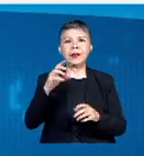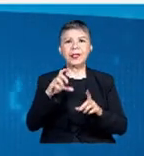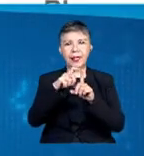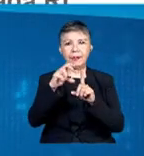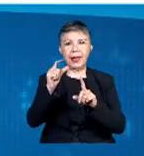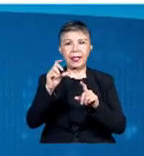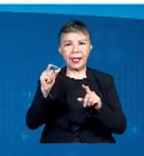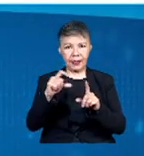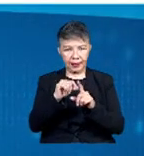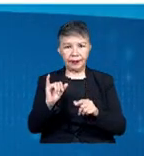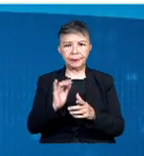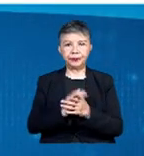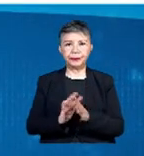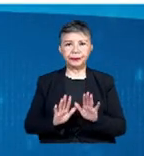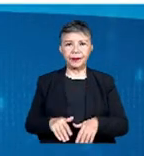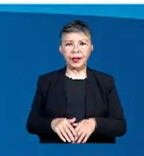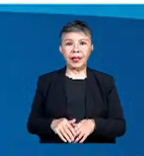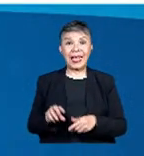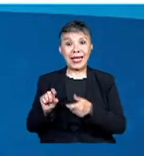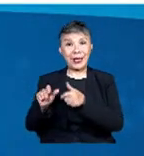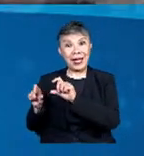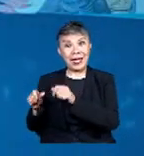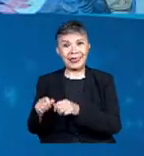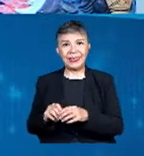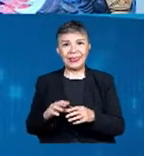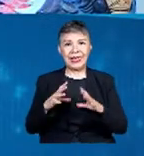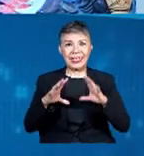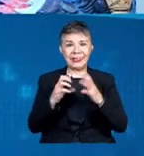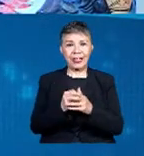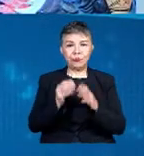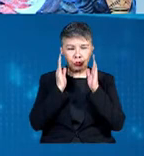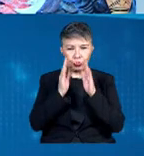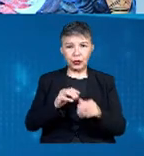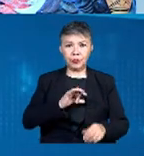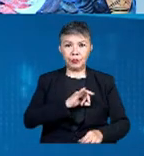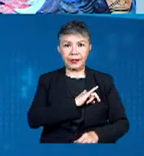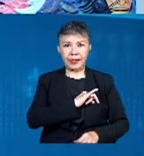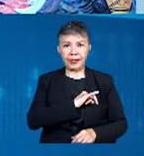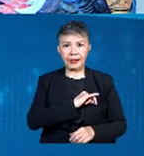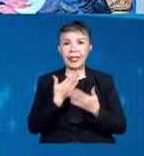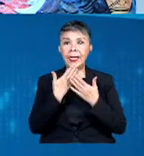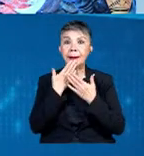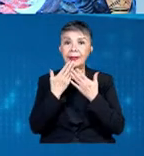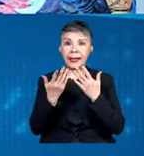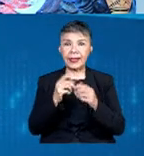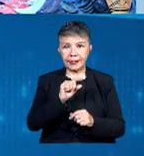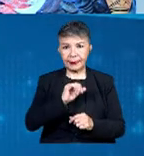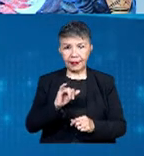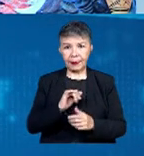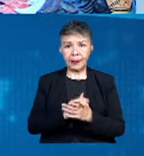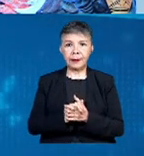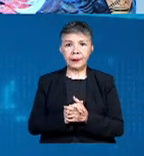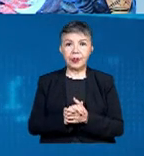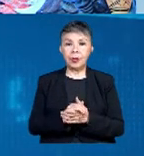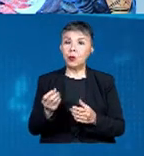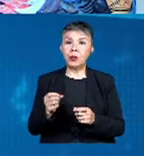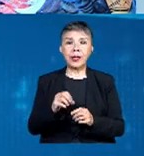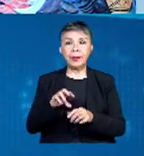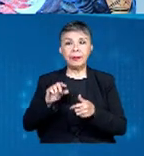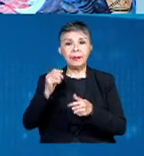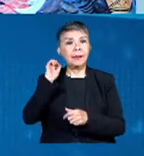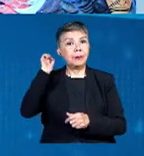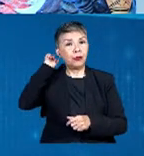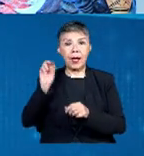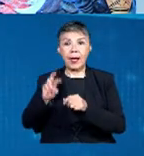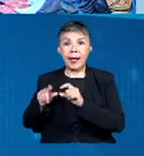Menpora. Kebetulan di sini karena ada Mbak Angki sebagai staf khusus Presiden, saya juga ingin memberikan pertanyaan yang sama. Mungkin ada yang mau ditambahkan